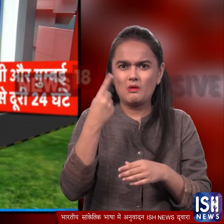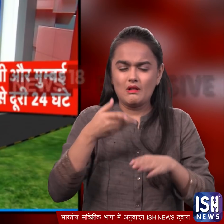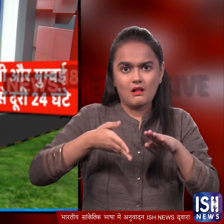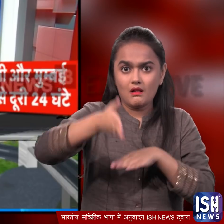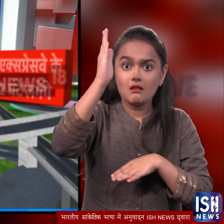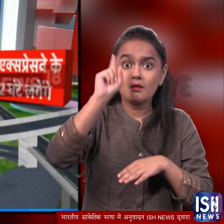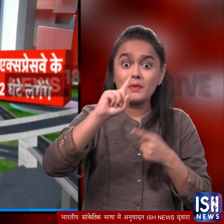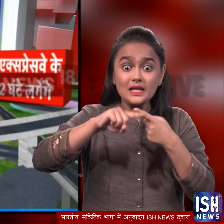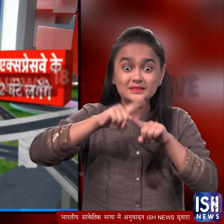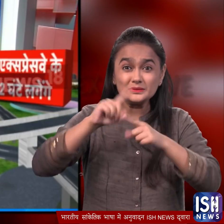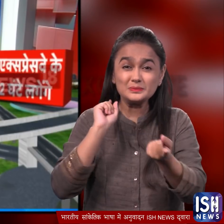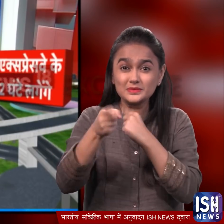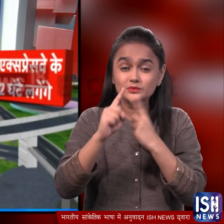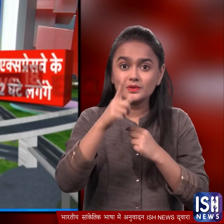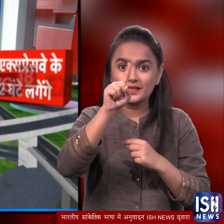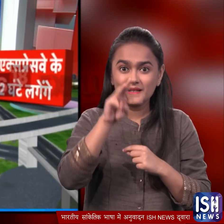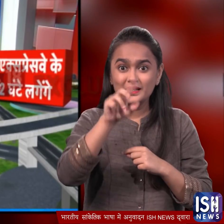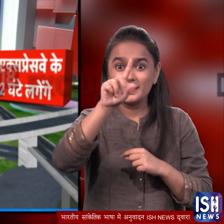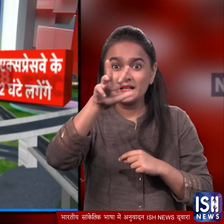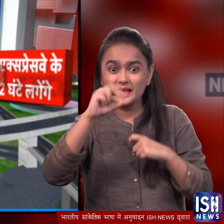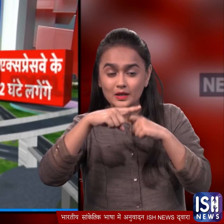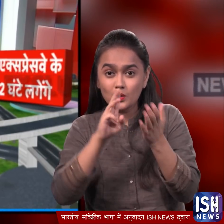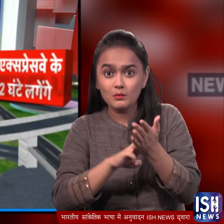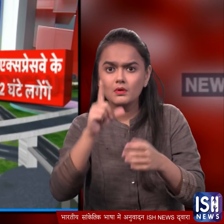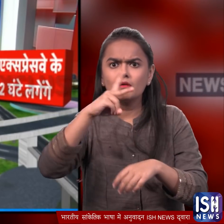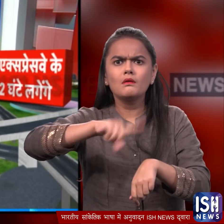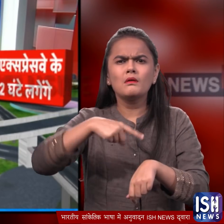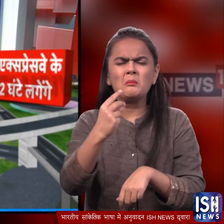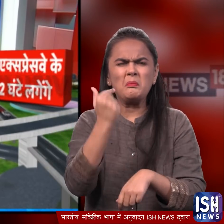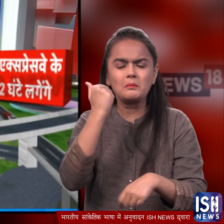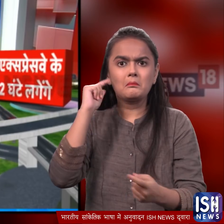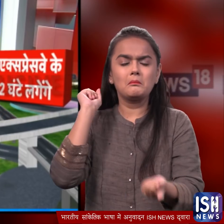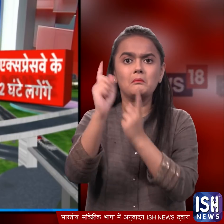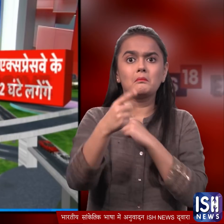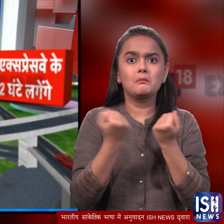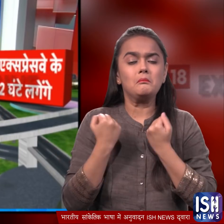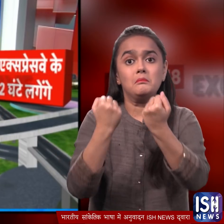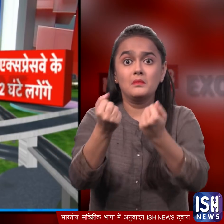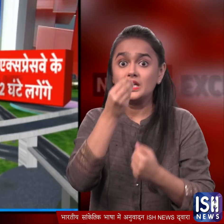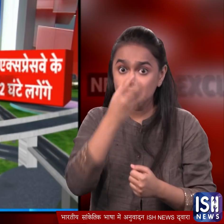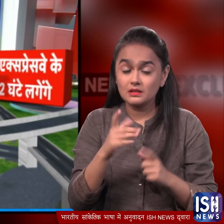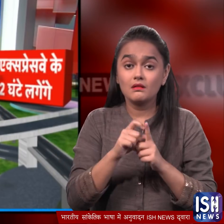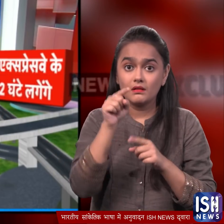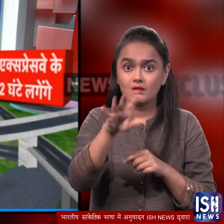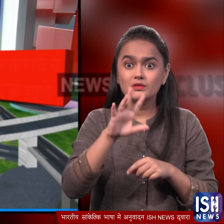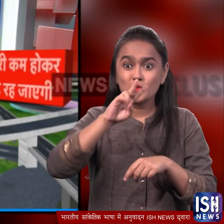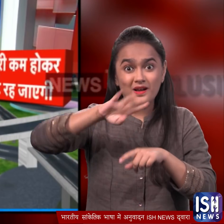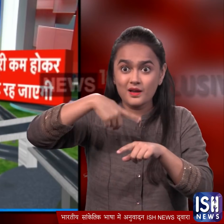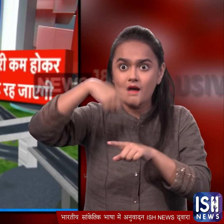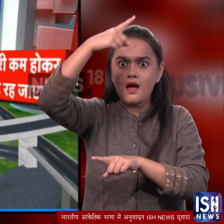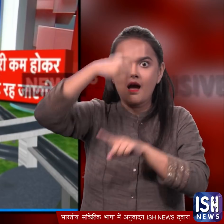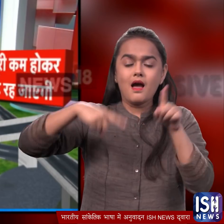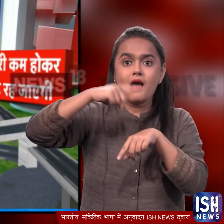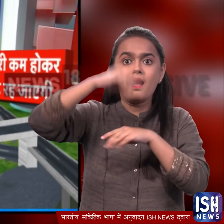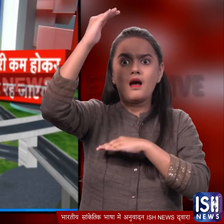जबकि एक्सप्रेसवे के 1380 किलोमीटर तय होने में 12 घंटे का वक्त लगने का अनुमान है। मतलब 24 घंटे से कम